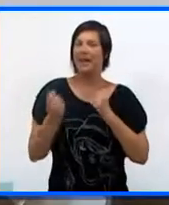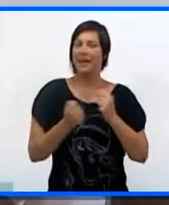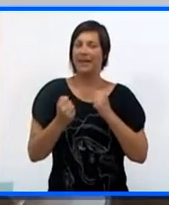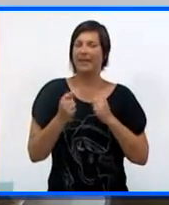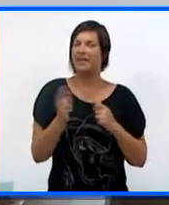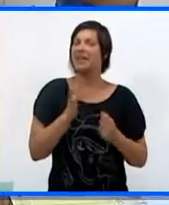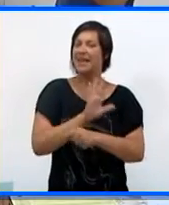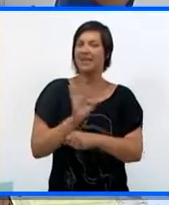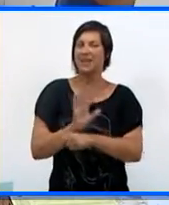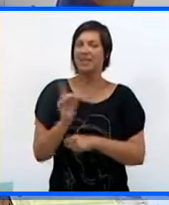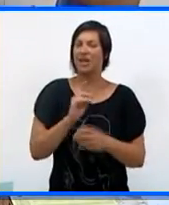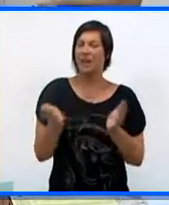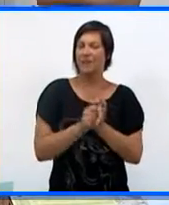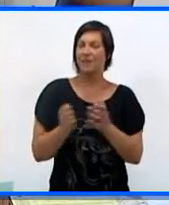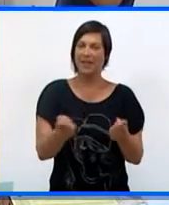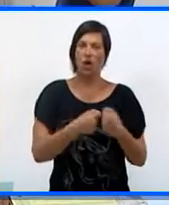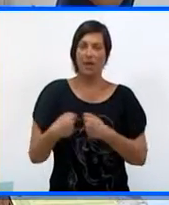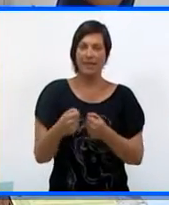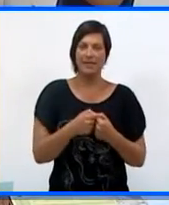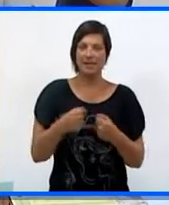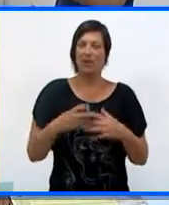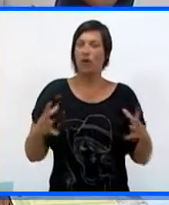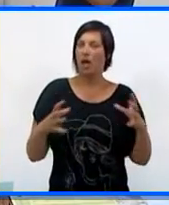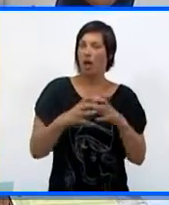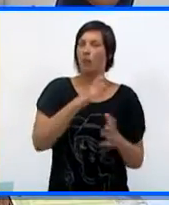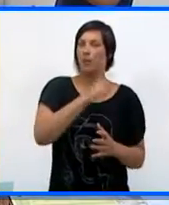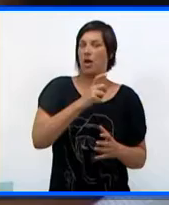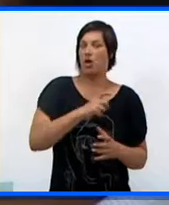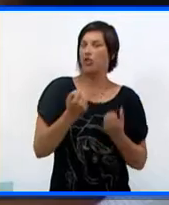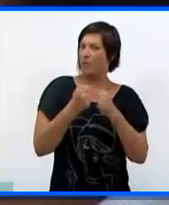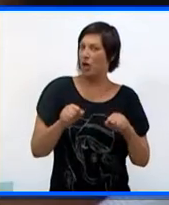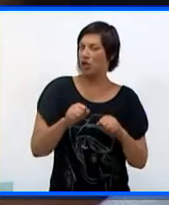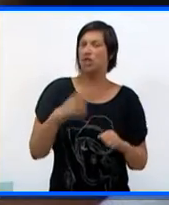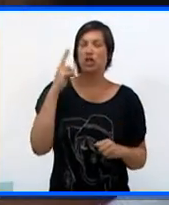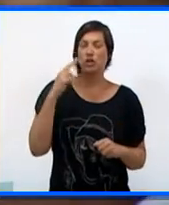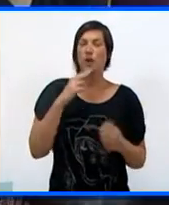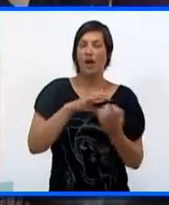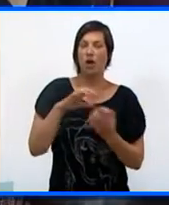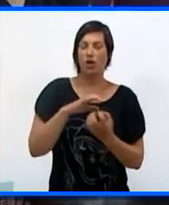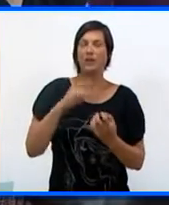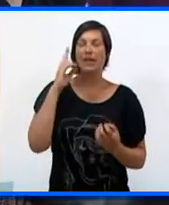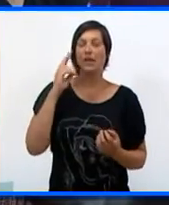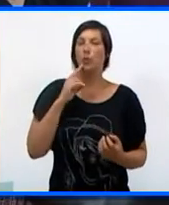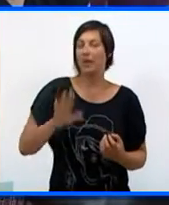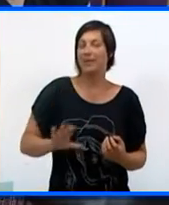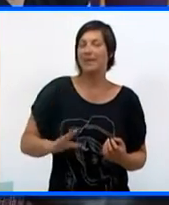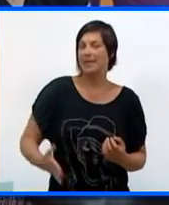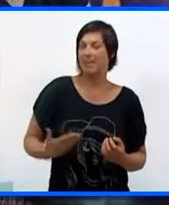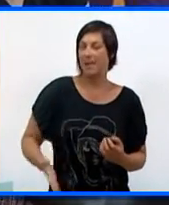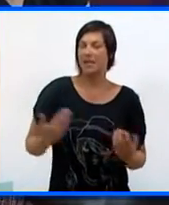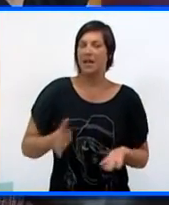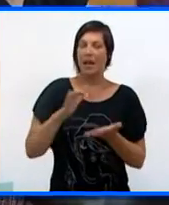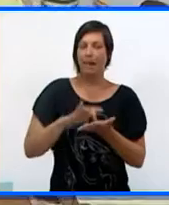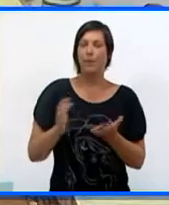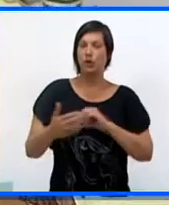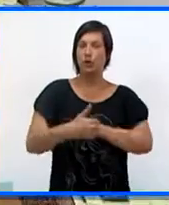rekreativna, nestranačka i neprofitna organizacija koja okuplja osobe oštećena sluha kao i roditelje, gluhe, djece i mladeži